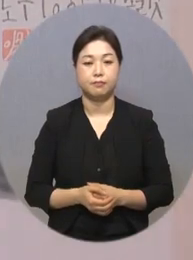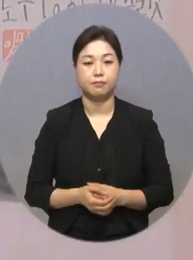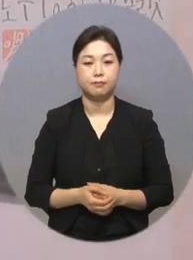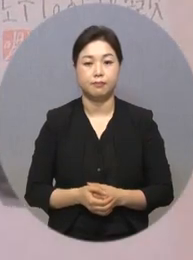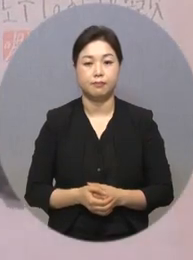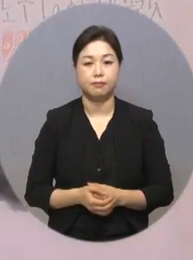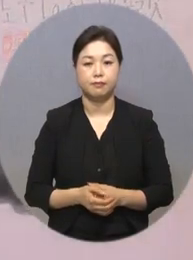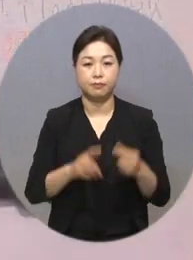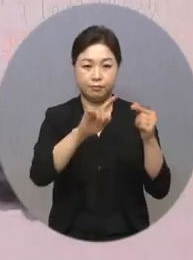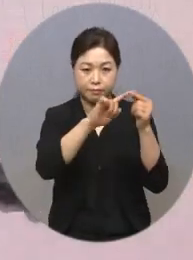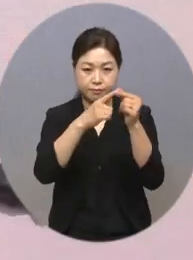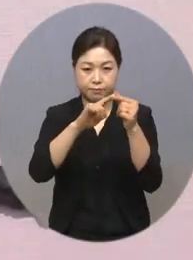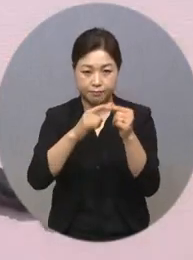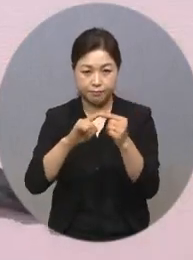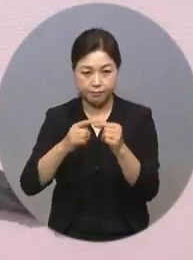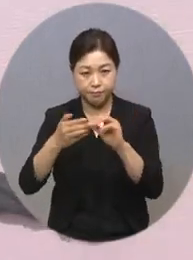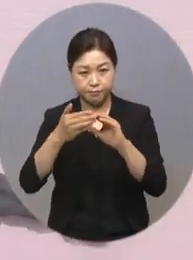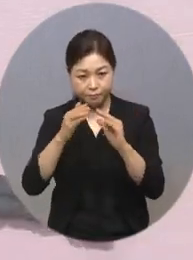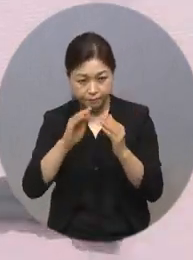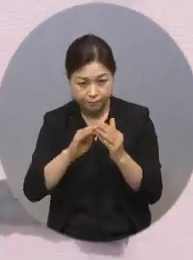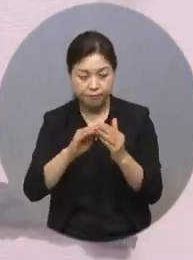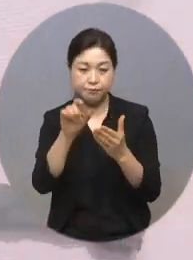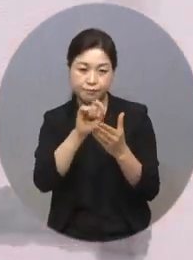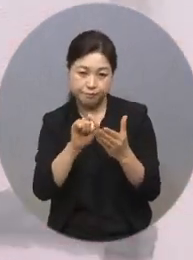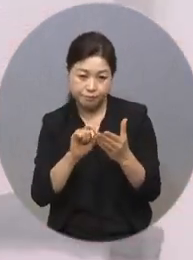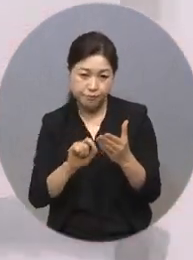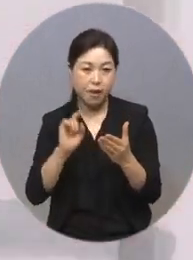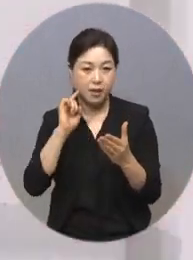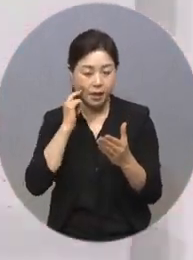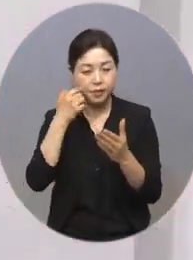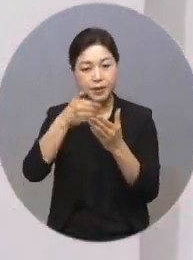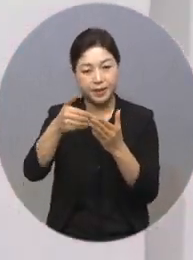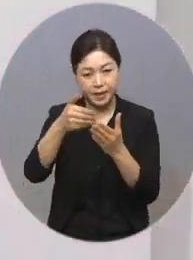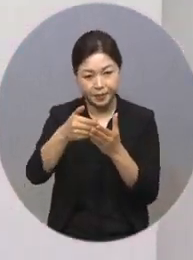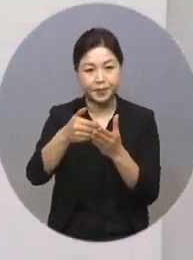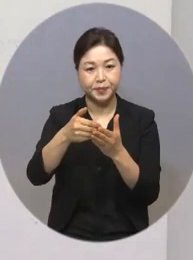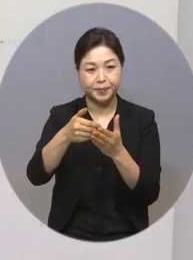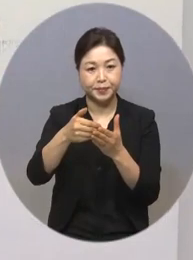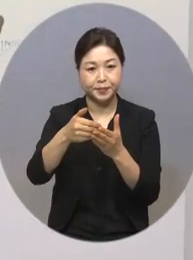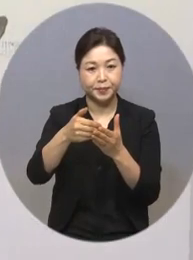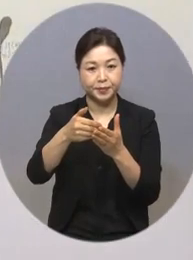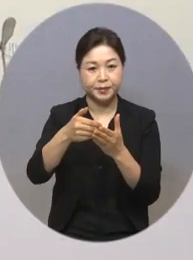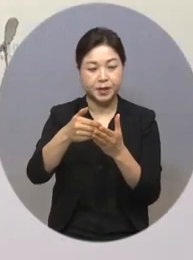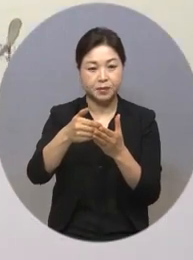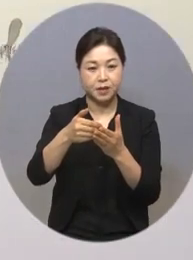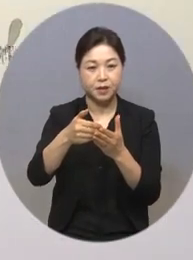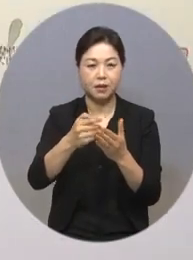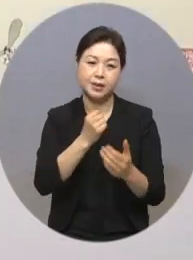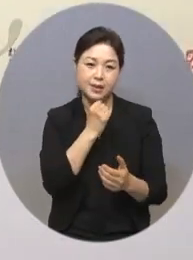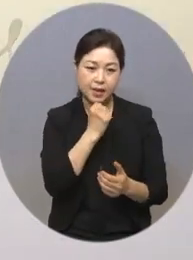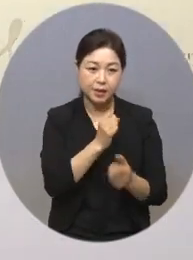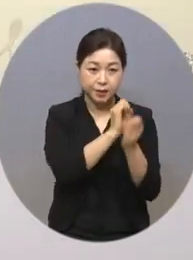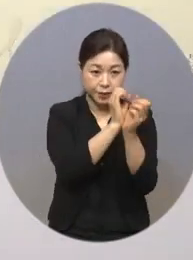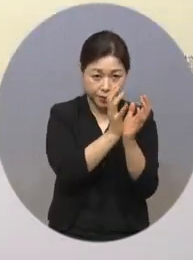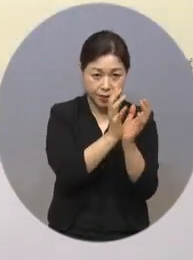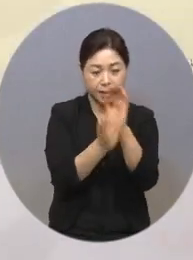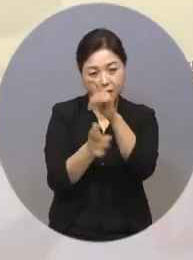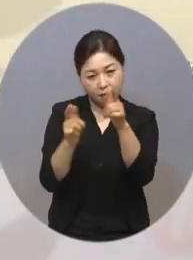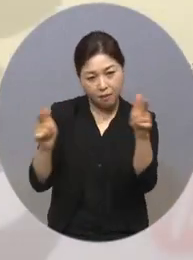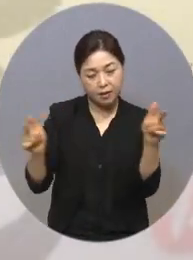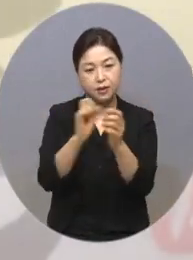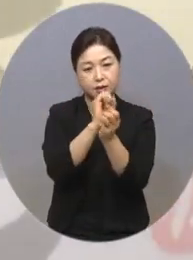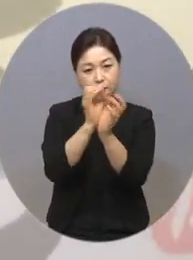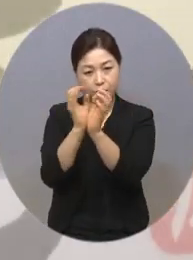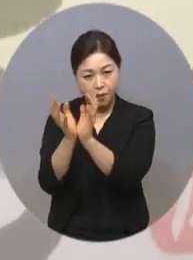한 글자 한 글자 정돈된 글씨와 고운 그림 속에선 작은 들꽃부터 각양각색의